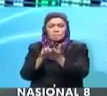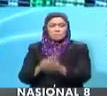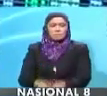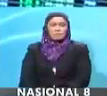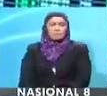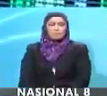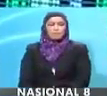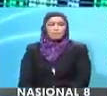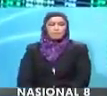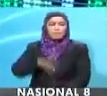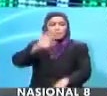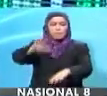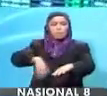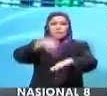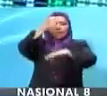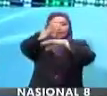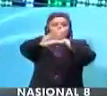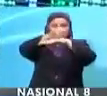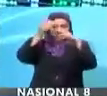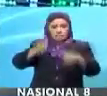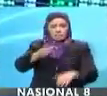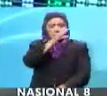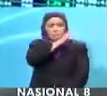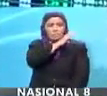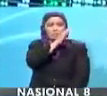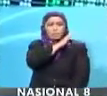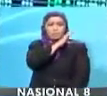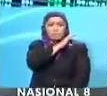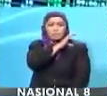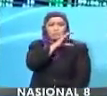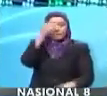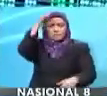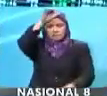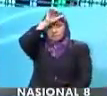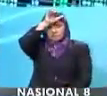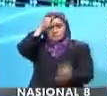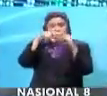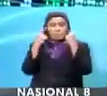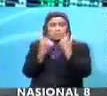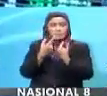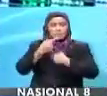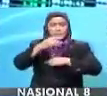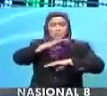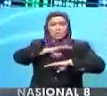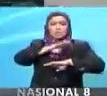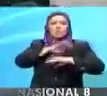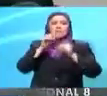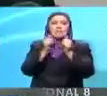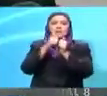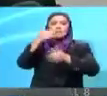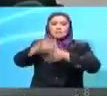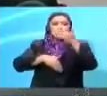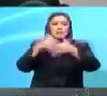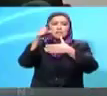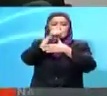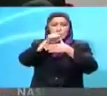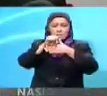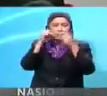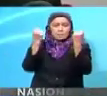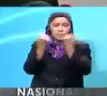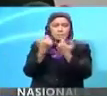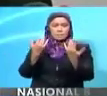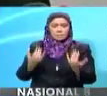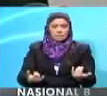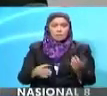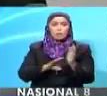Pengasas dan pengerusi Sunway Group, Tan Sri Dr. Jeffrey Chiah berpuas hati dengan prestasi saham syarikat. So it's not going up so fast,